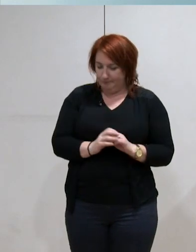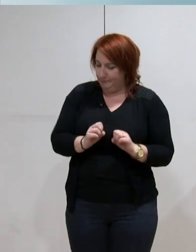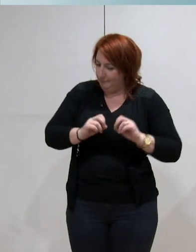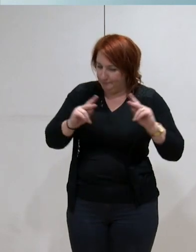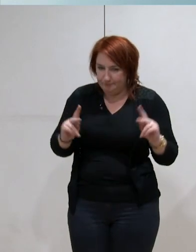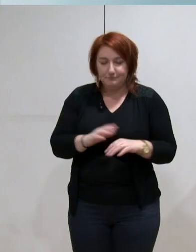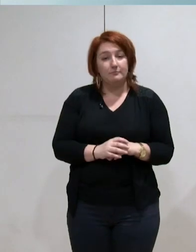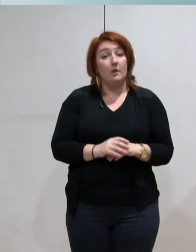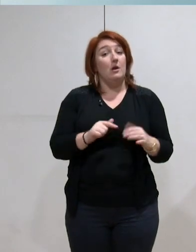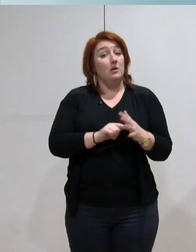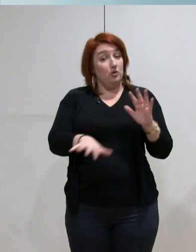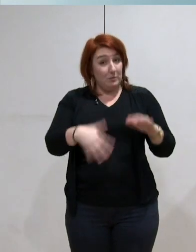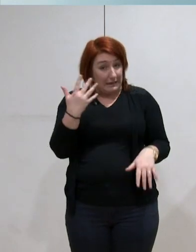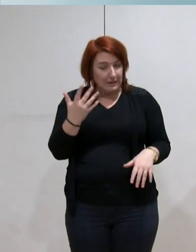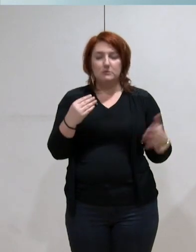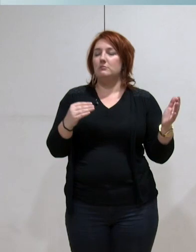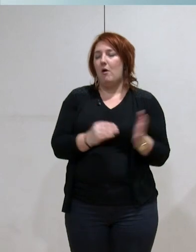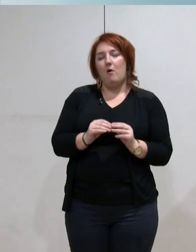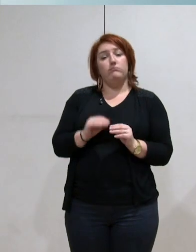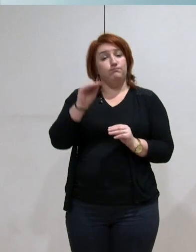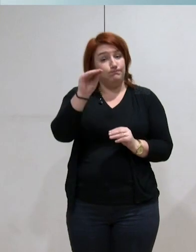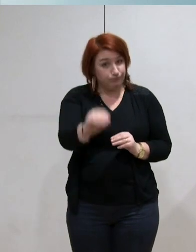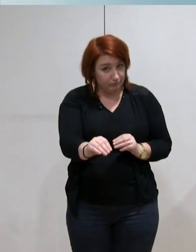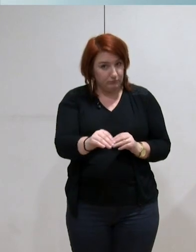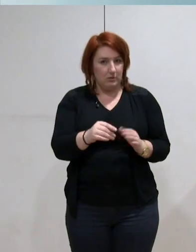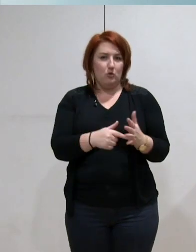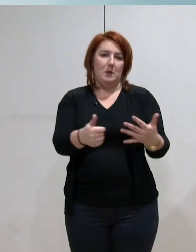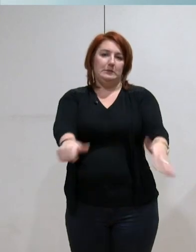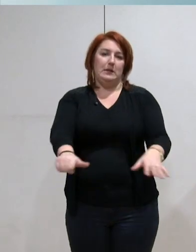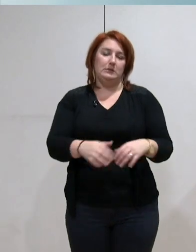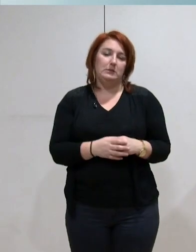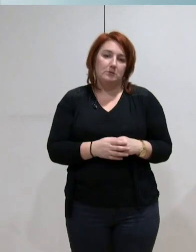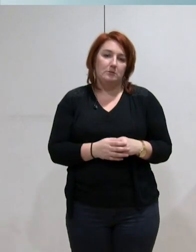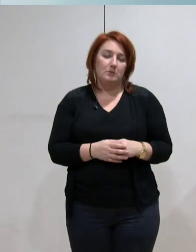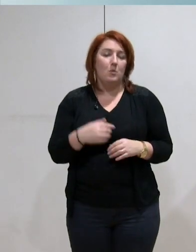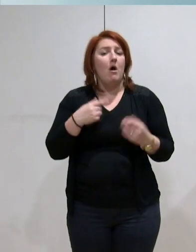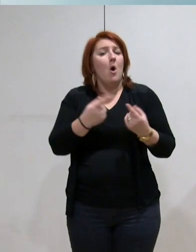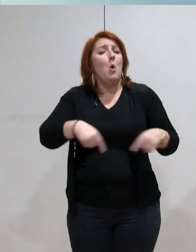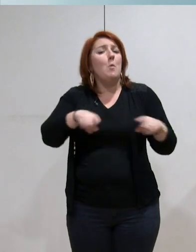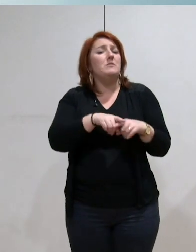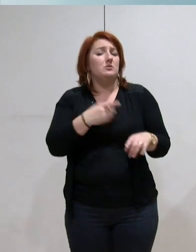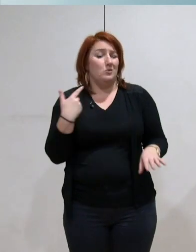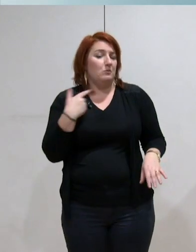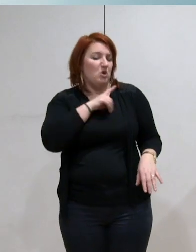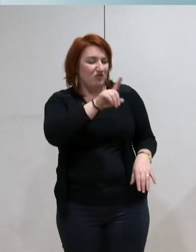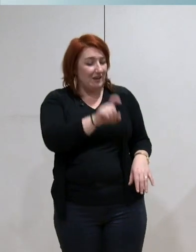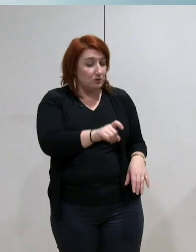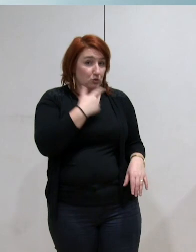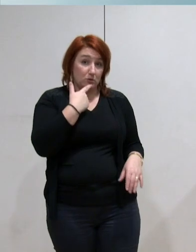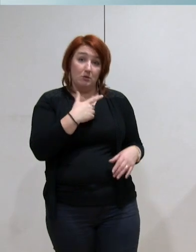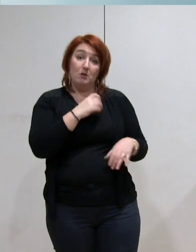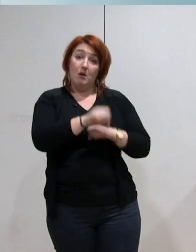rebelote en 2016 j'ai posé la question en commission combien de places est-ce que vous avez créé en